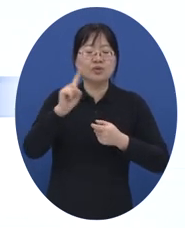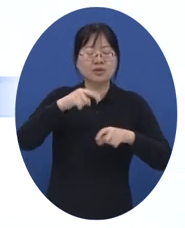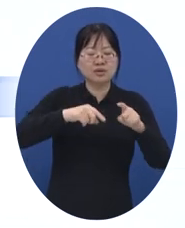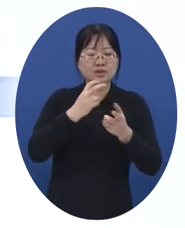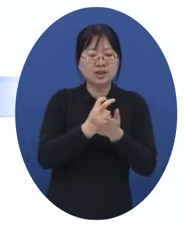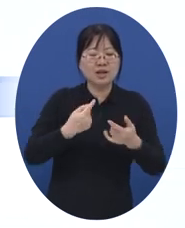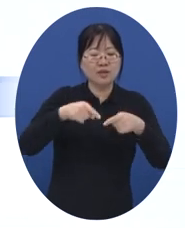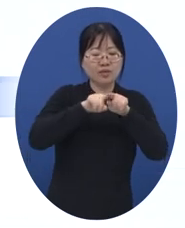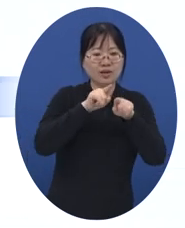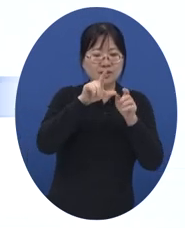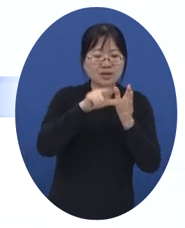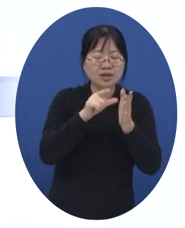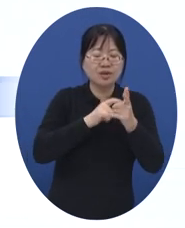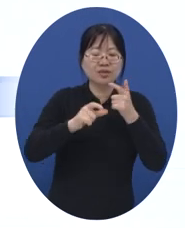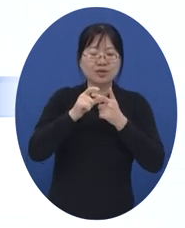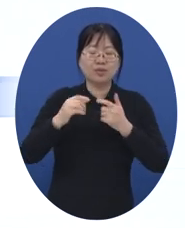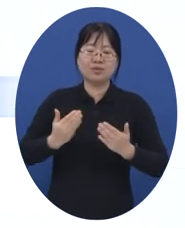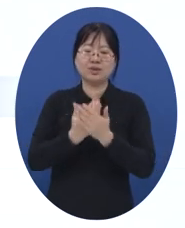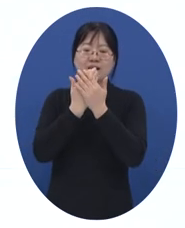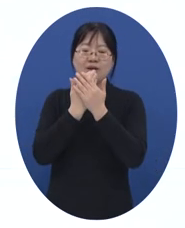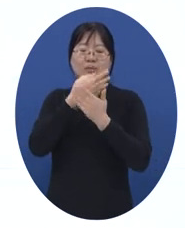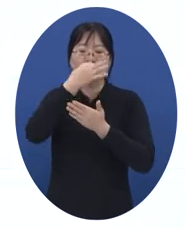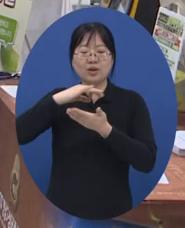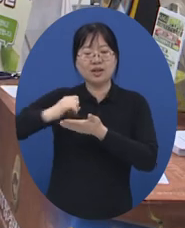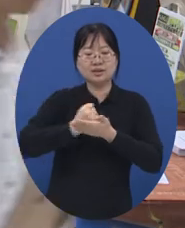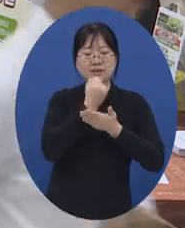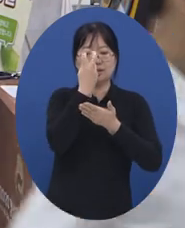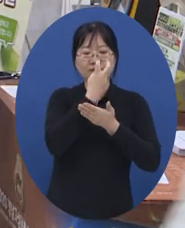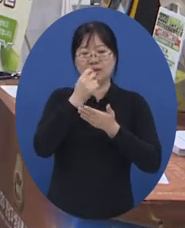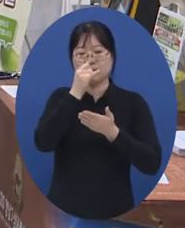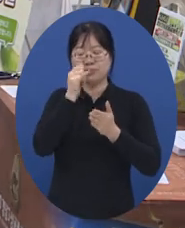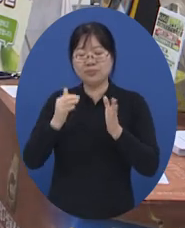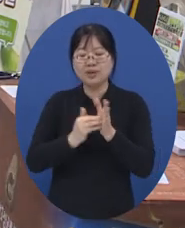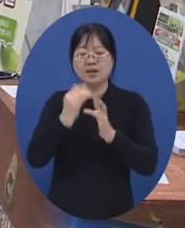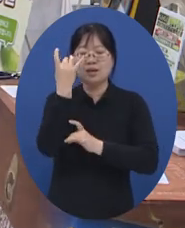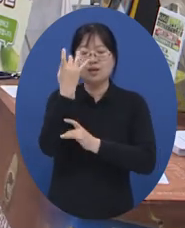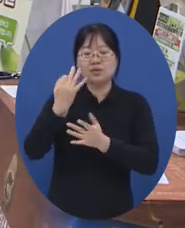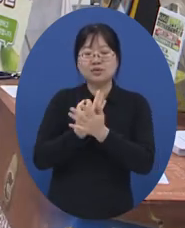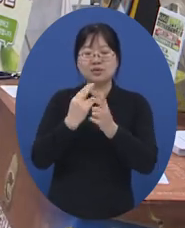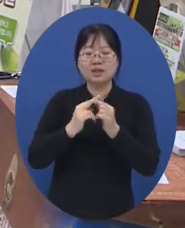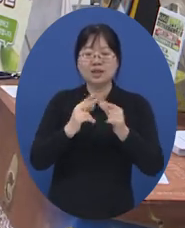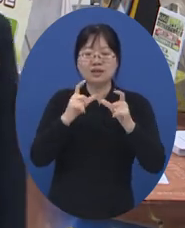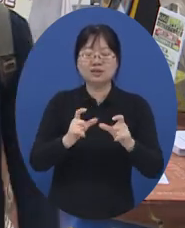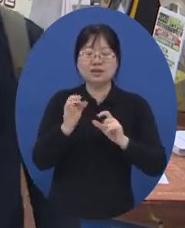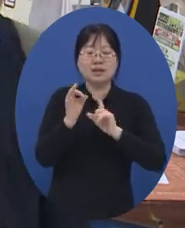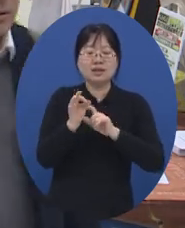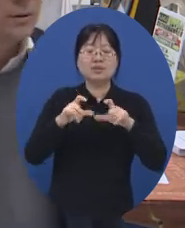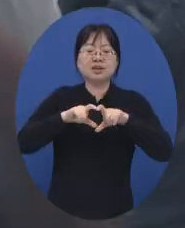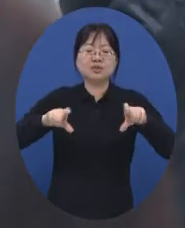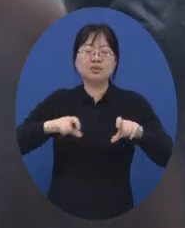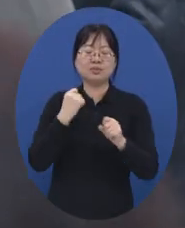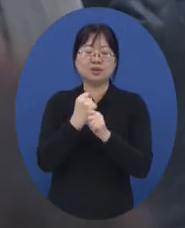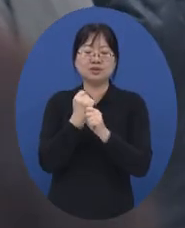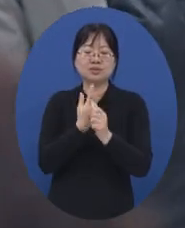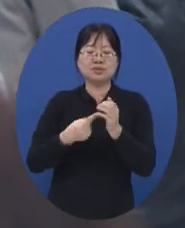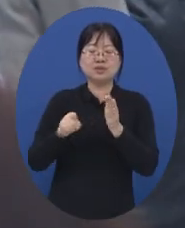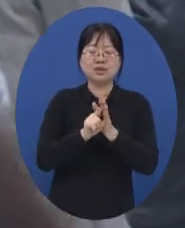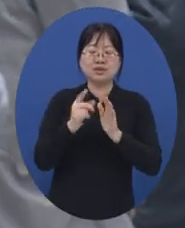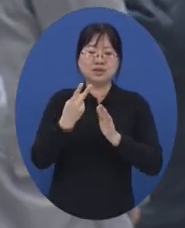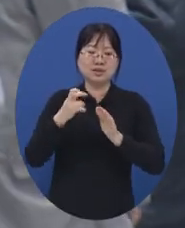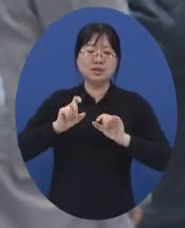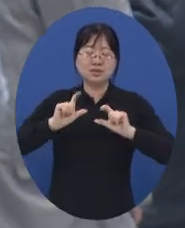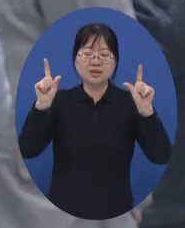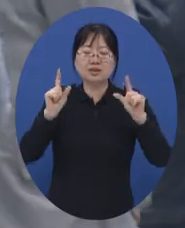향상된 효과를 도출할 수 있는지 탐색할 것입니다. 기본소득과 지역화폐 대중화를 목표로 한2020